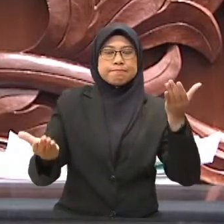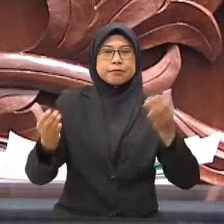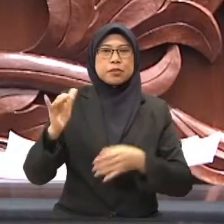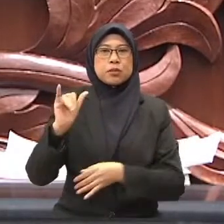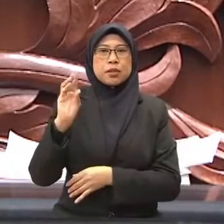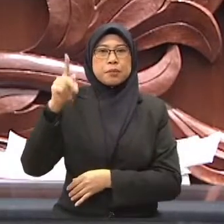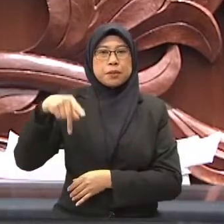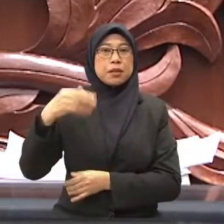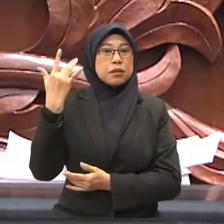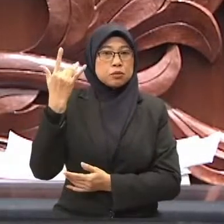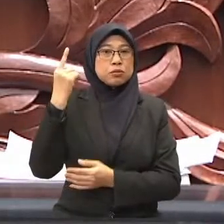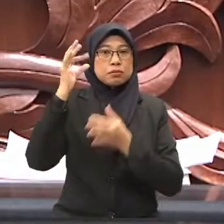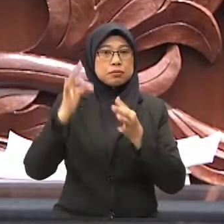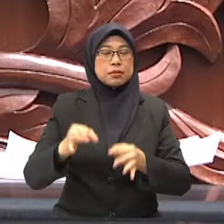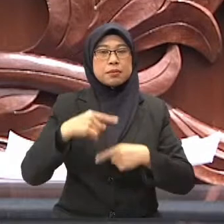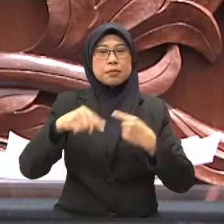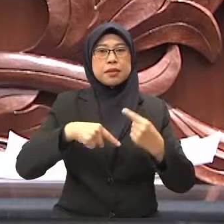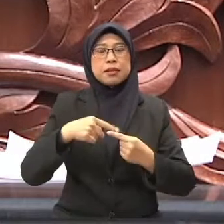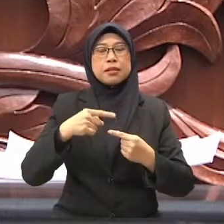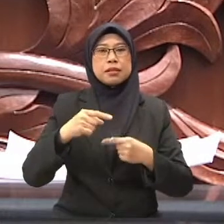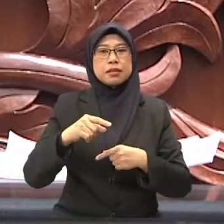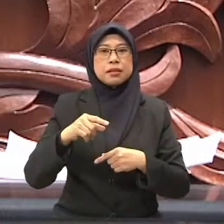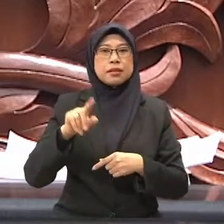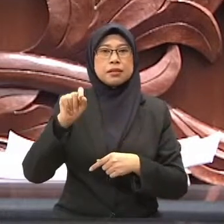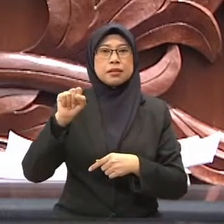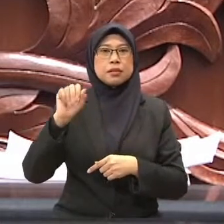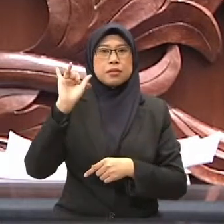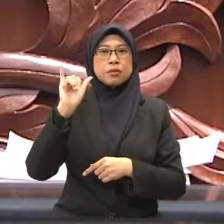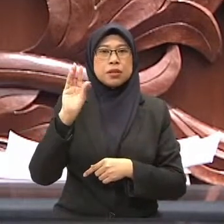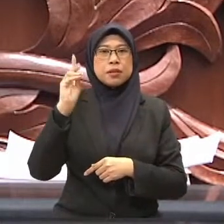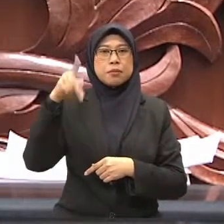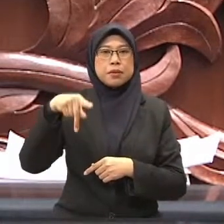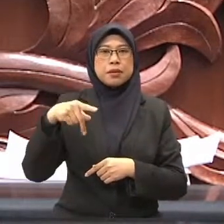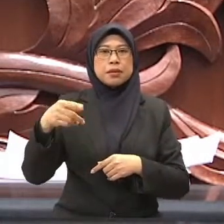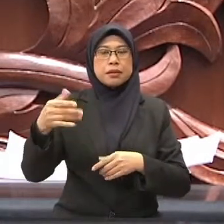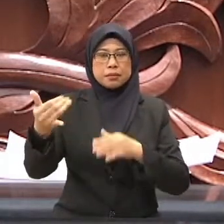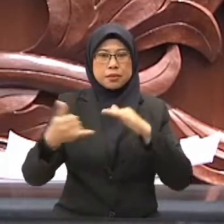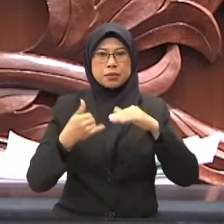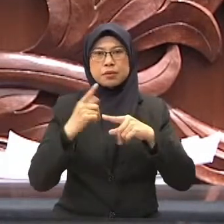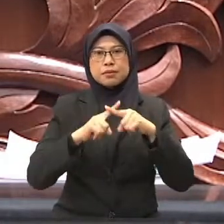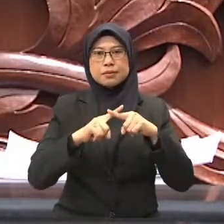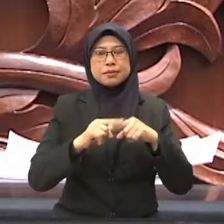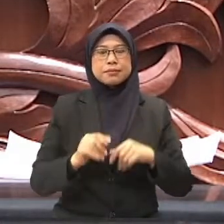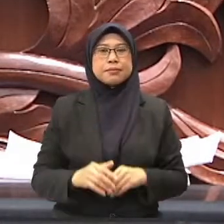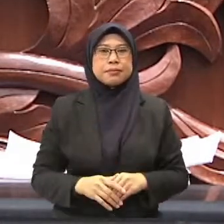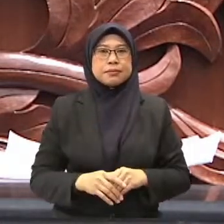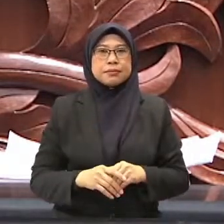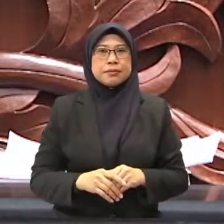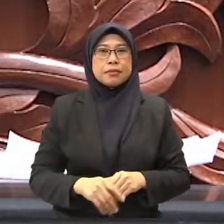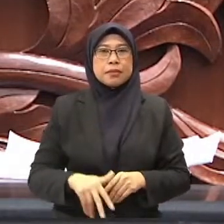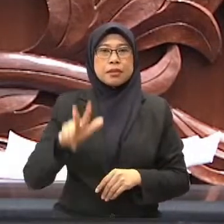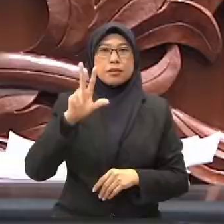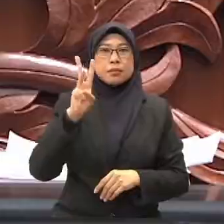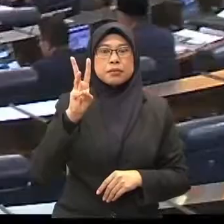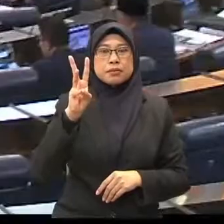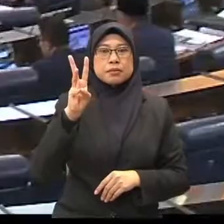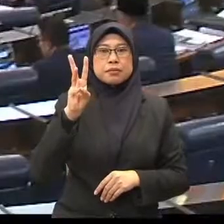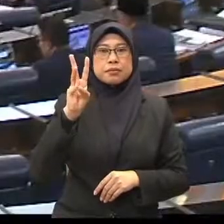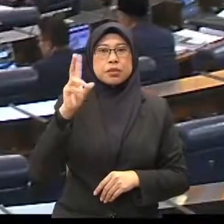speaker jadi tunggu keputusan bilaan speaker masuk ke dewan yang berorm speaker